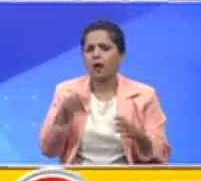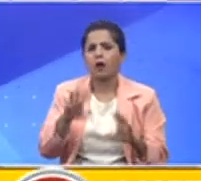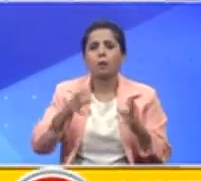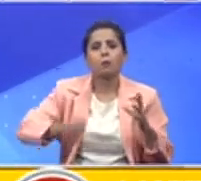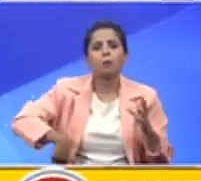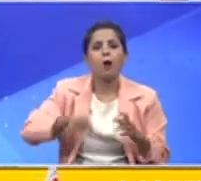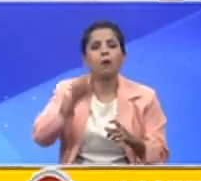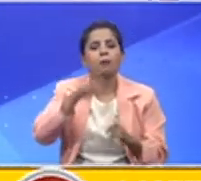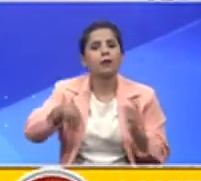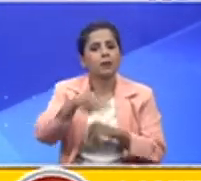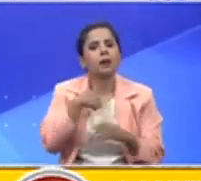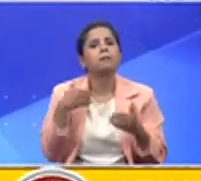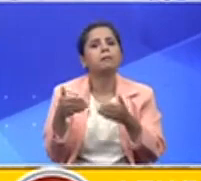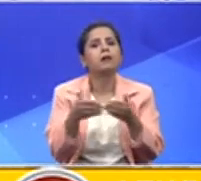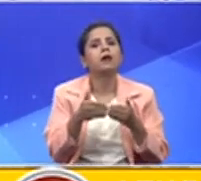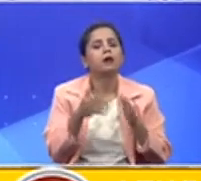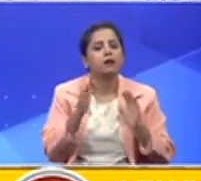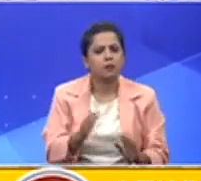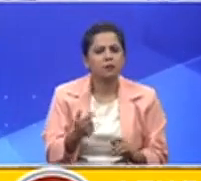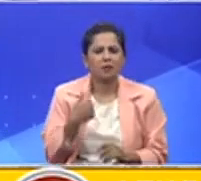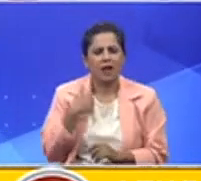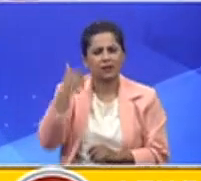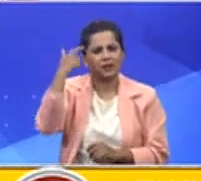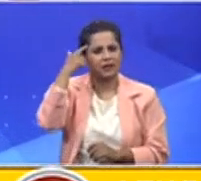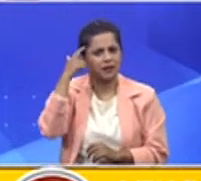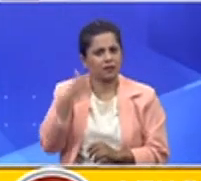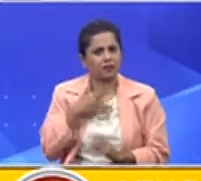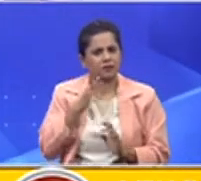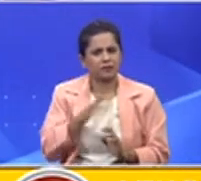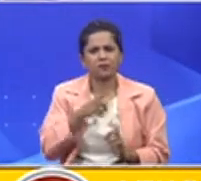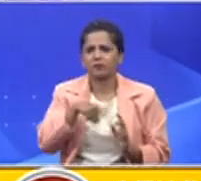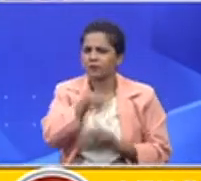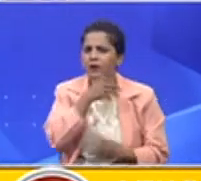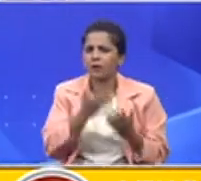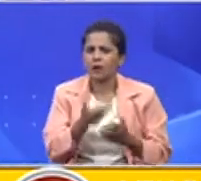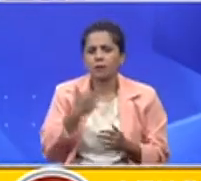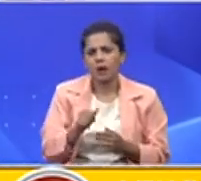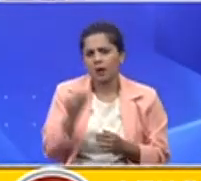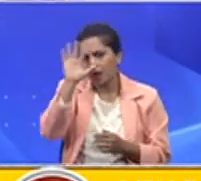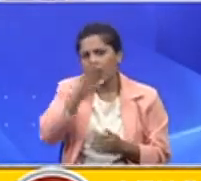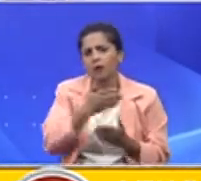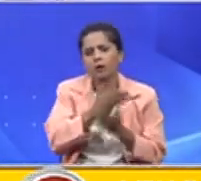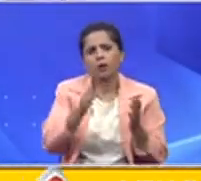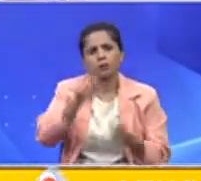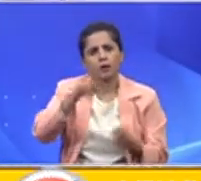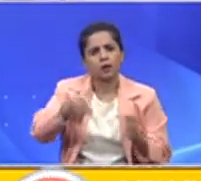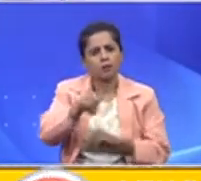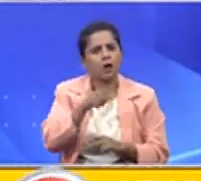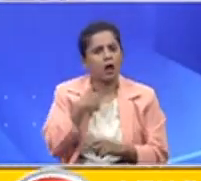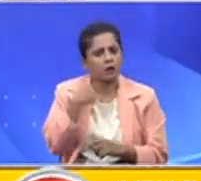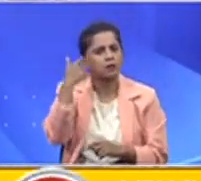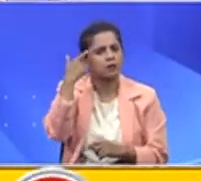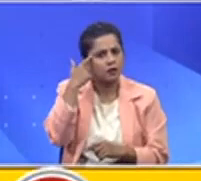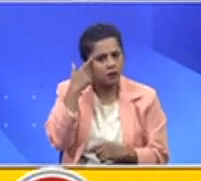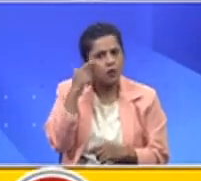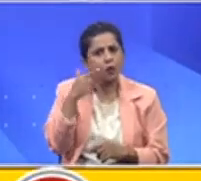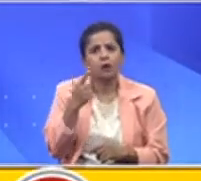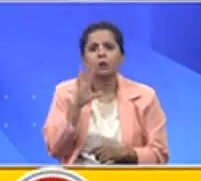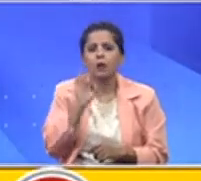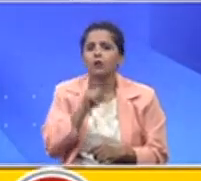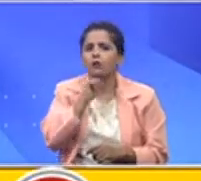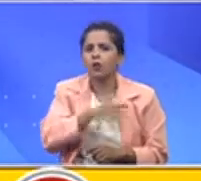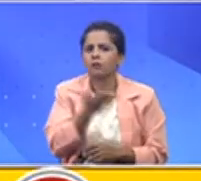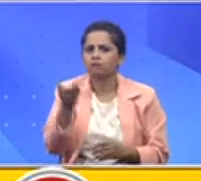फुटबॉल खिलाडियों से हुई थी मुझे लगा कि इस बारे में हमारे देश वाज़ों को और खास कर युवा